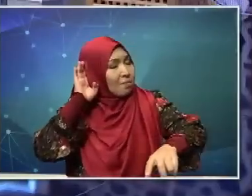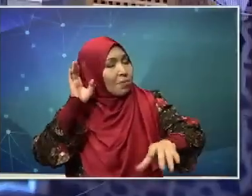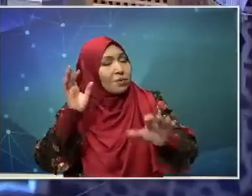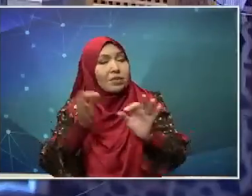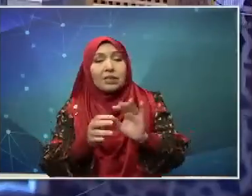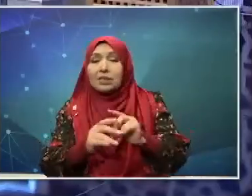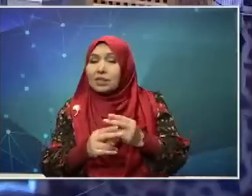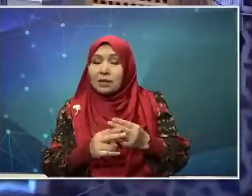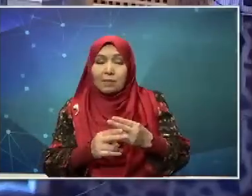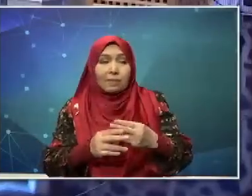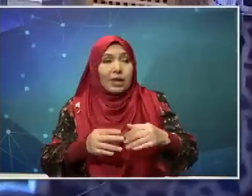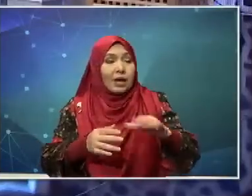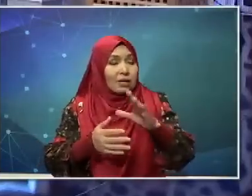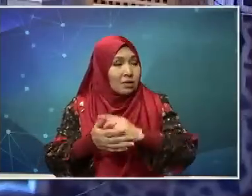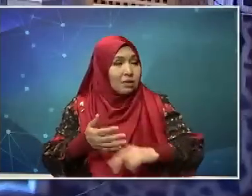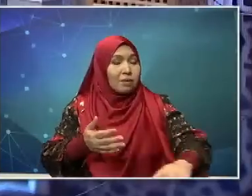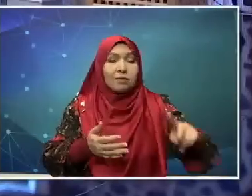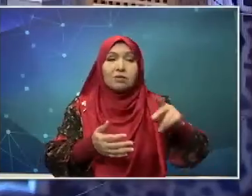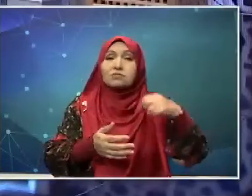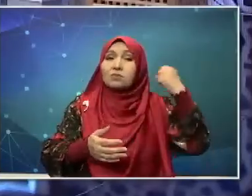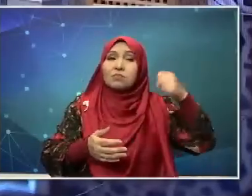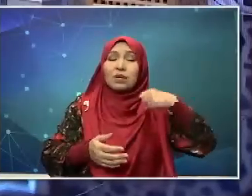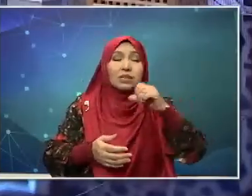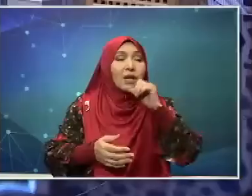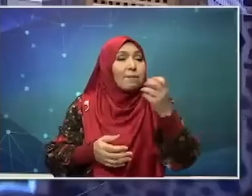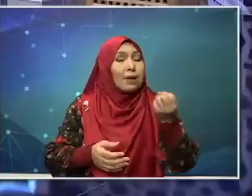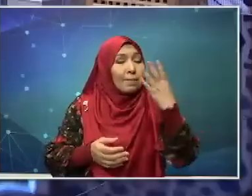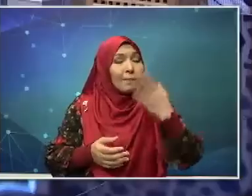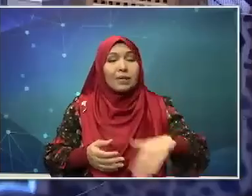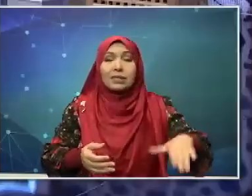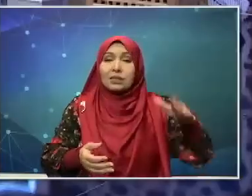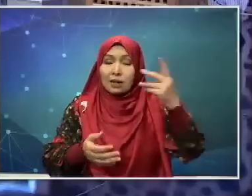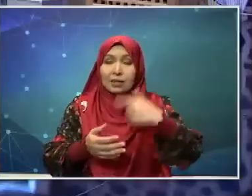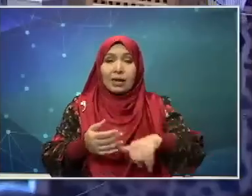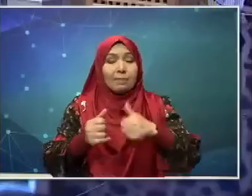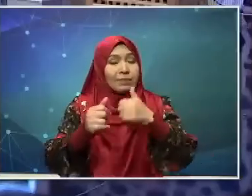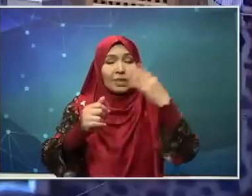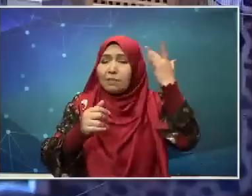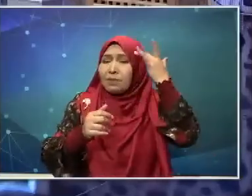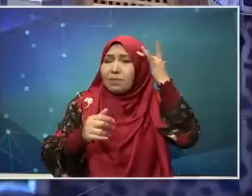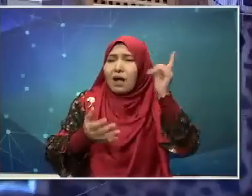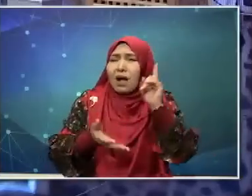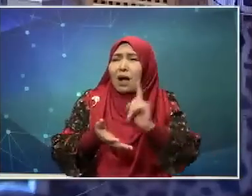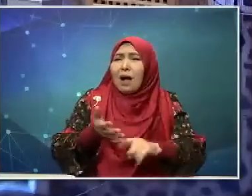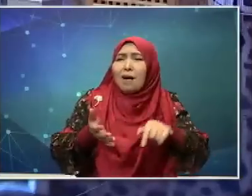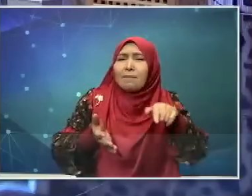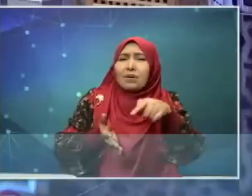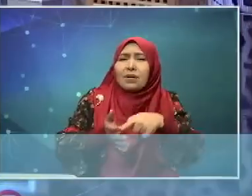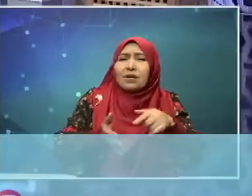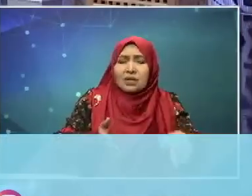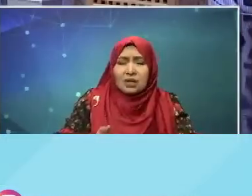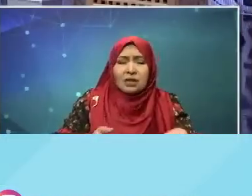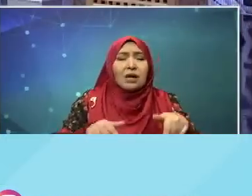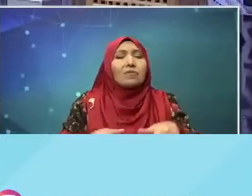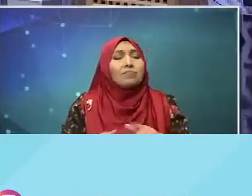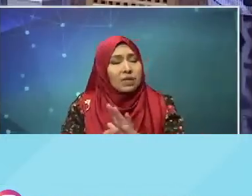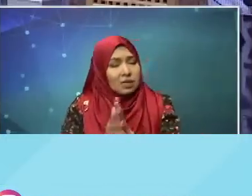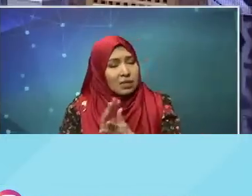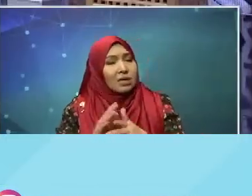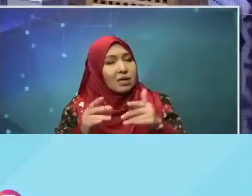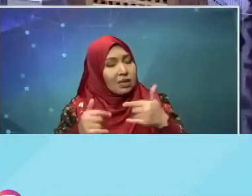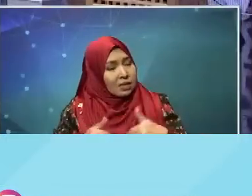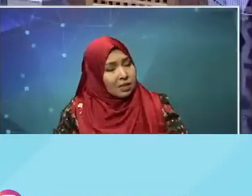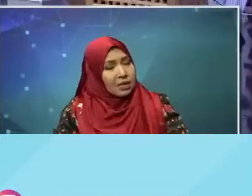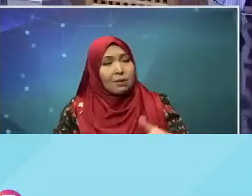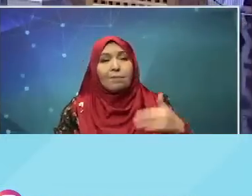bagi saudagar-saudagar yang tak waktu tahu Ih adikku rantai beginilah akhirnya yaitu aja